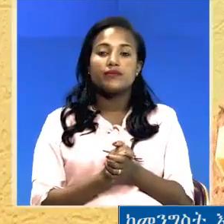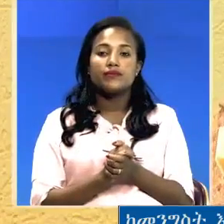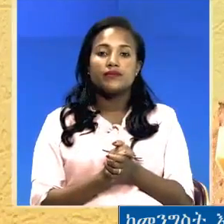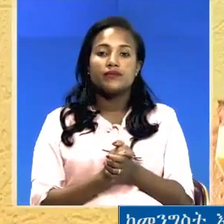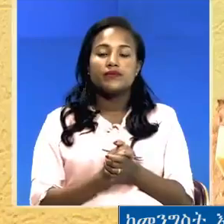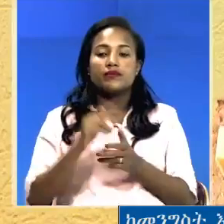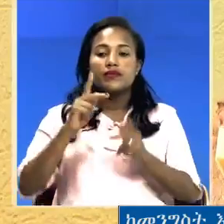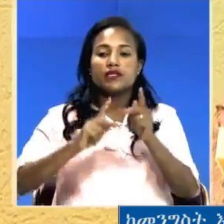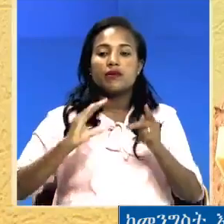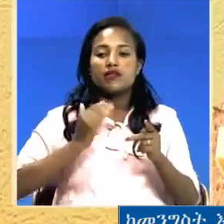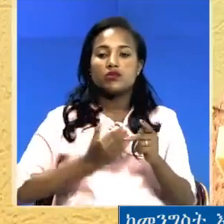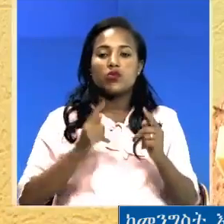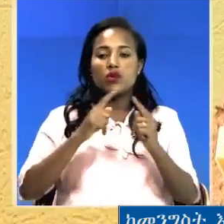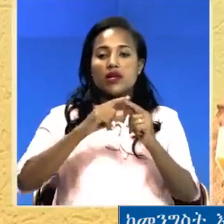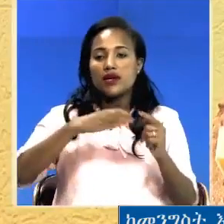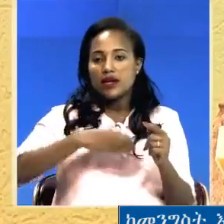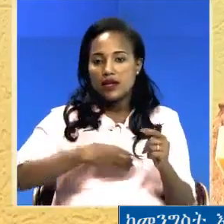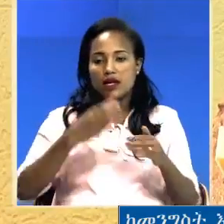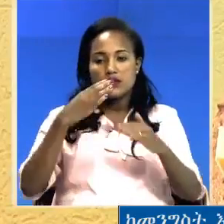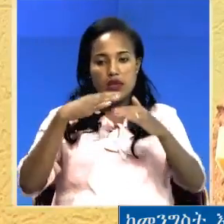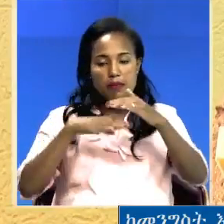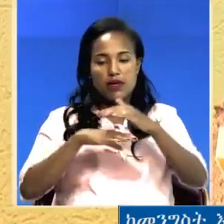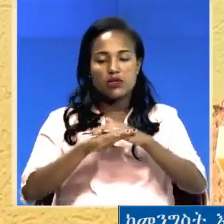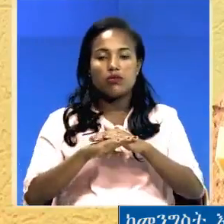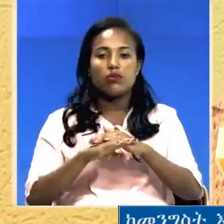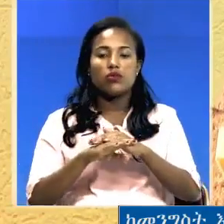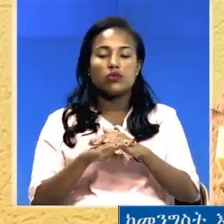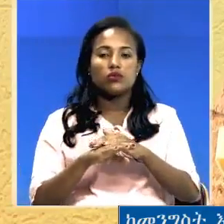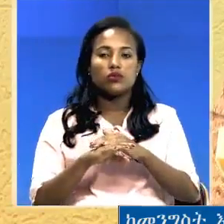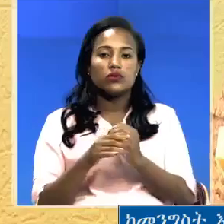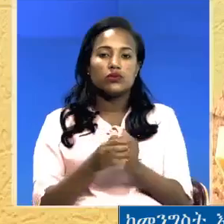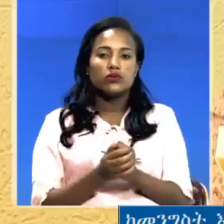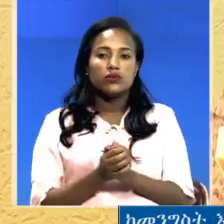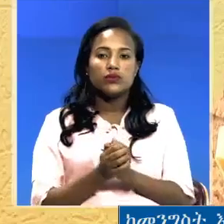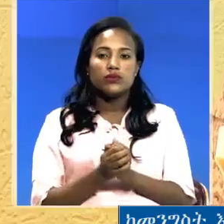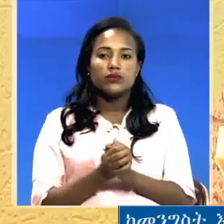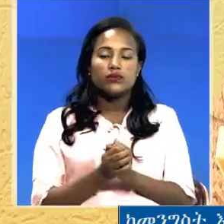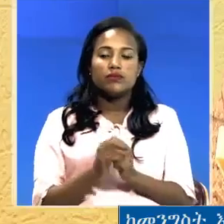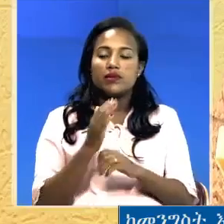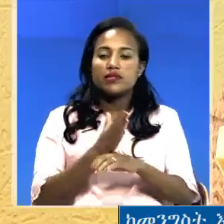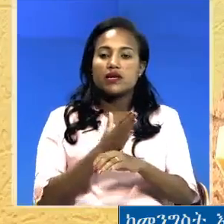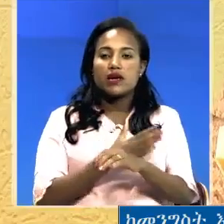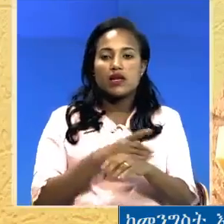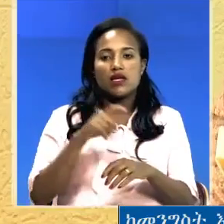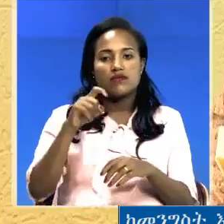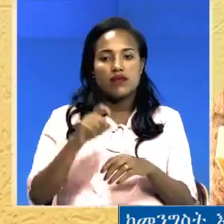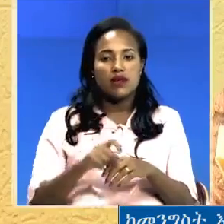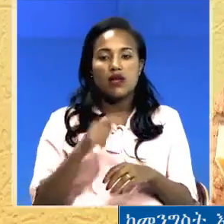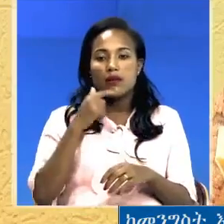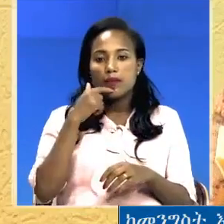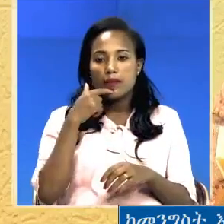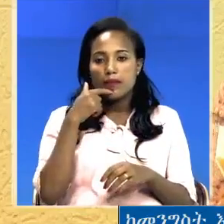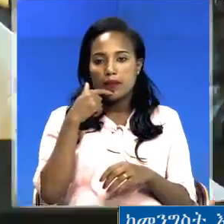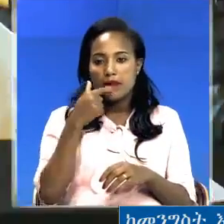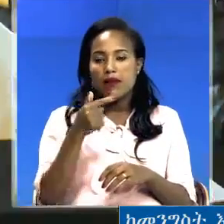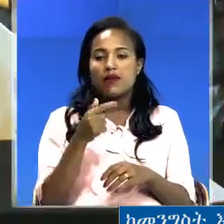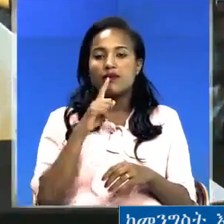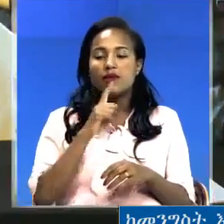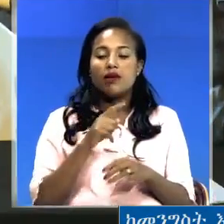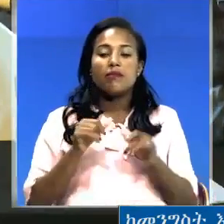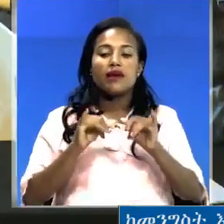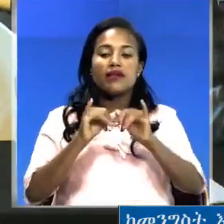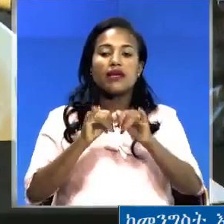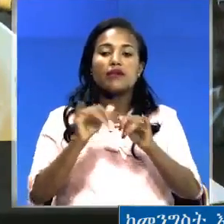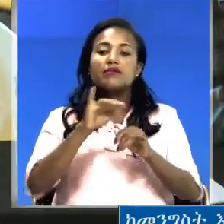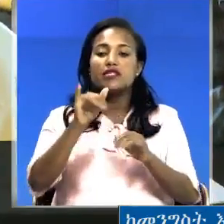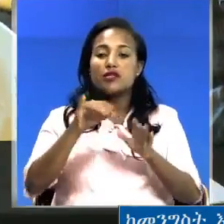ህዝባችንንም ወደ ቅሬታ ስለሚያስገቡ ማረም ያስፈልጋል የሚለውን ለማንሳት ነው። በቀጣይ መሰል